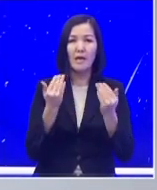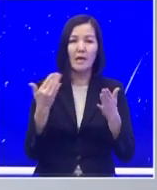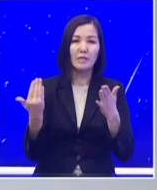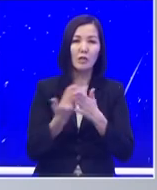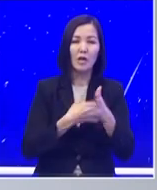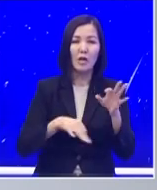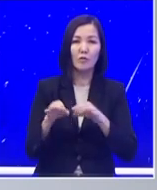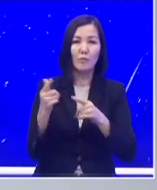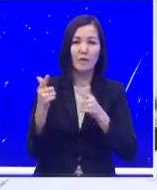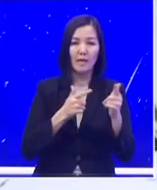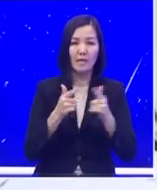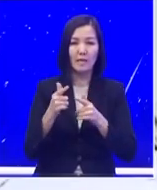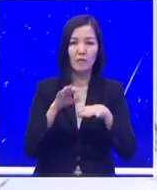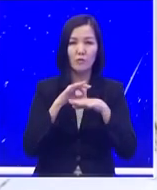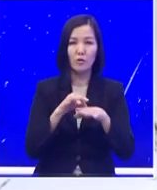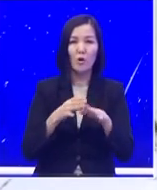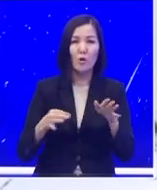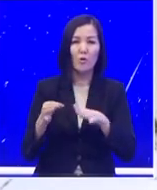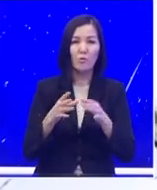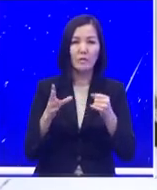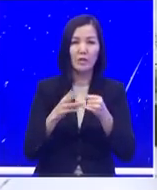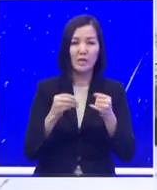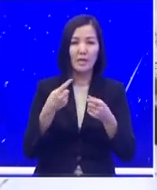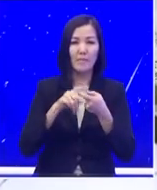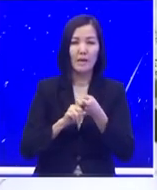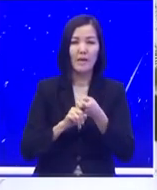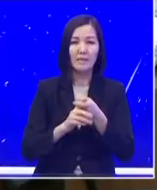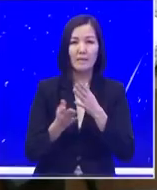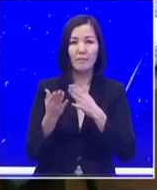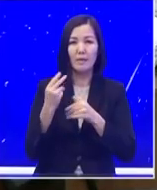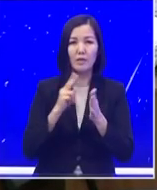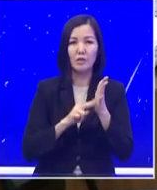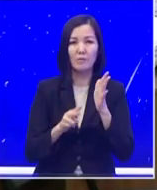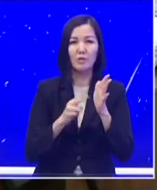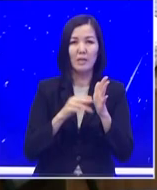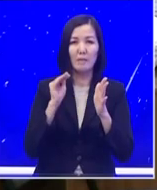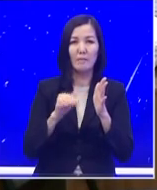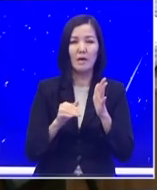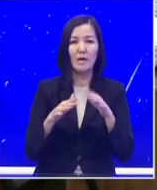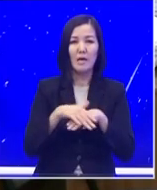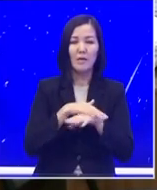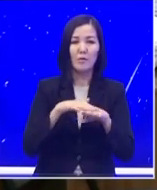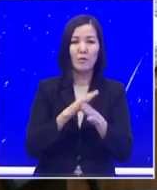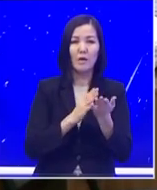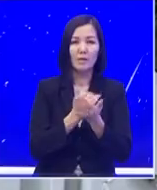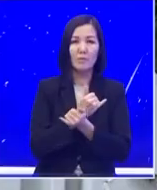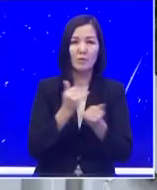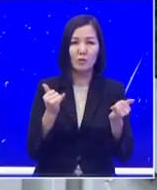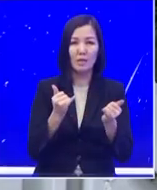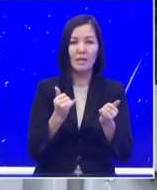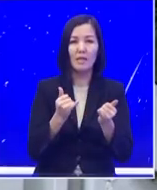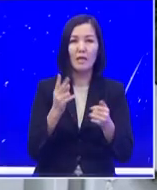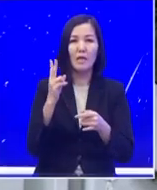жобаға дайындық жүргізуде. Айта кетейік, облыста жер кадастры бөлімінде былтыр 77 мыңға жуық тұрғынға қызмет көрсетілген. Бұл